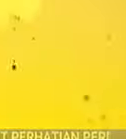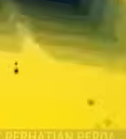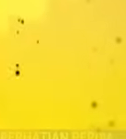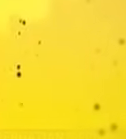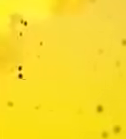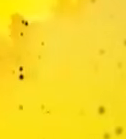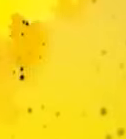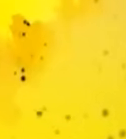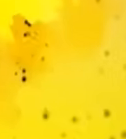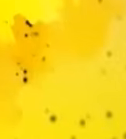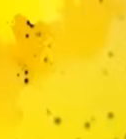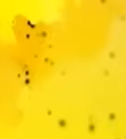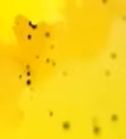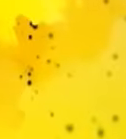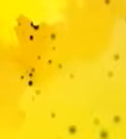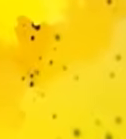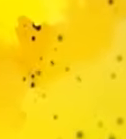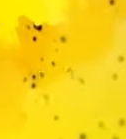Hai